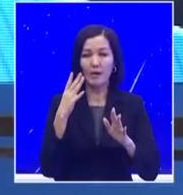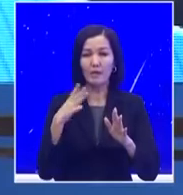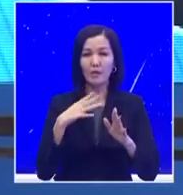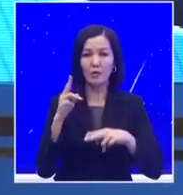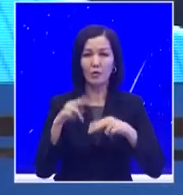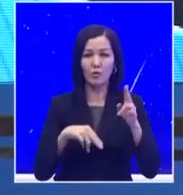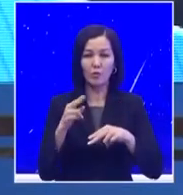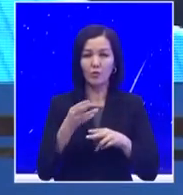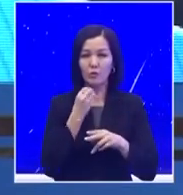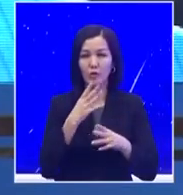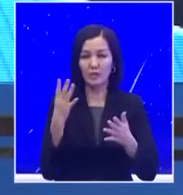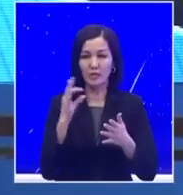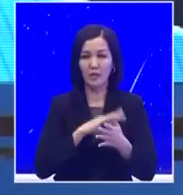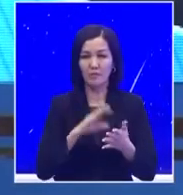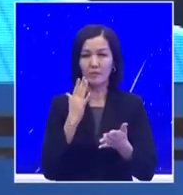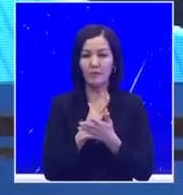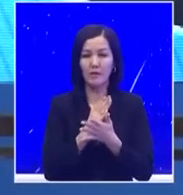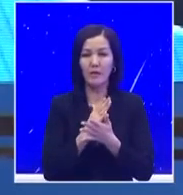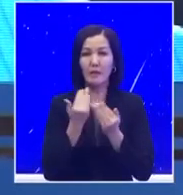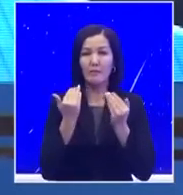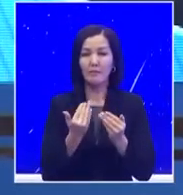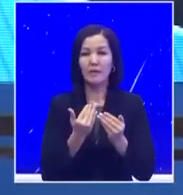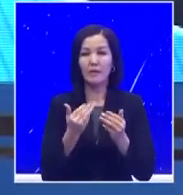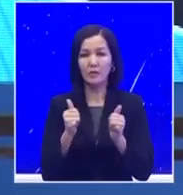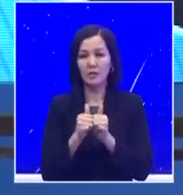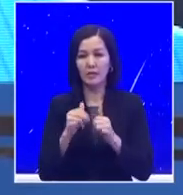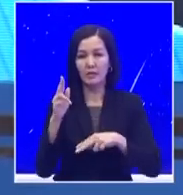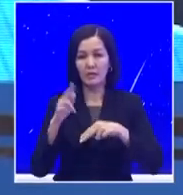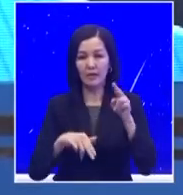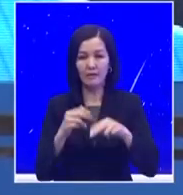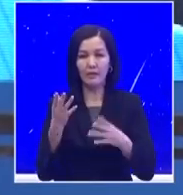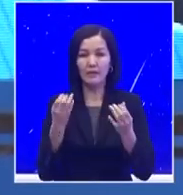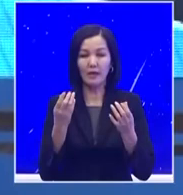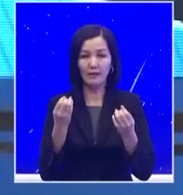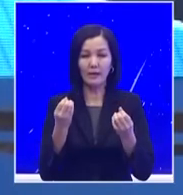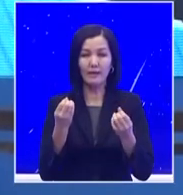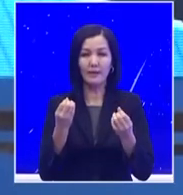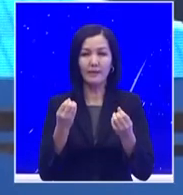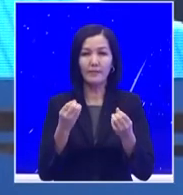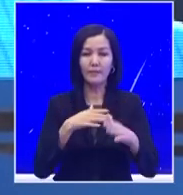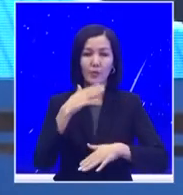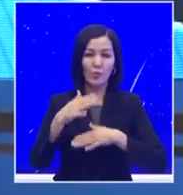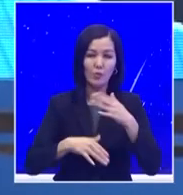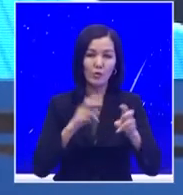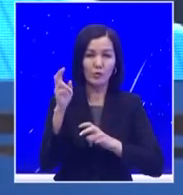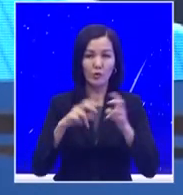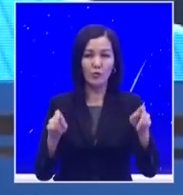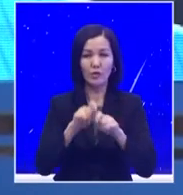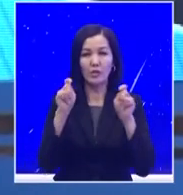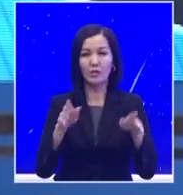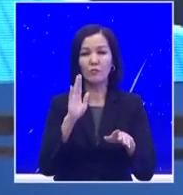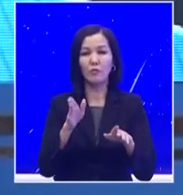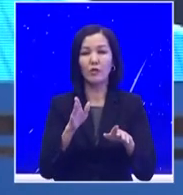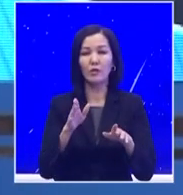өзінің нәтижесін берді. Ал енді биыл соның қасынан салынатын үлкен жаңағы өңдеу зауытын